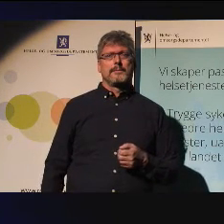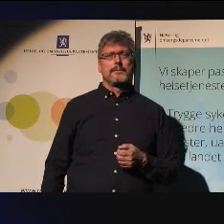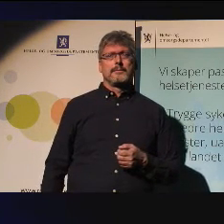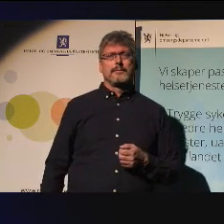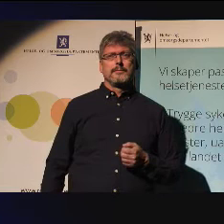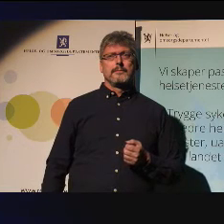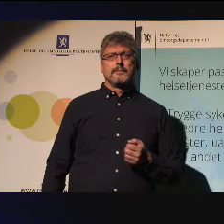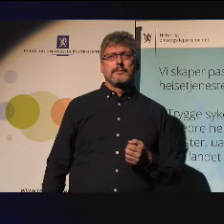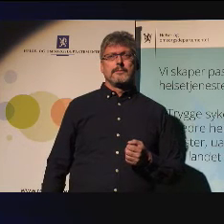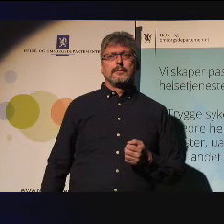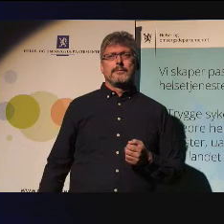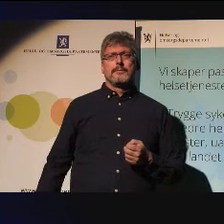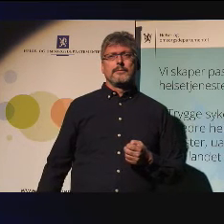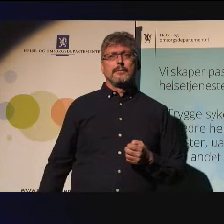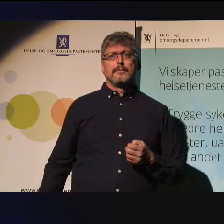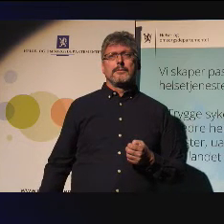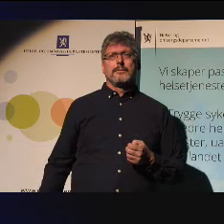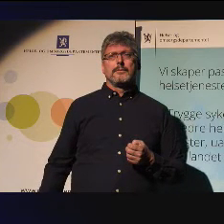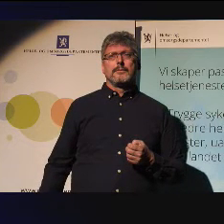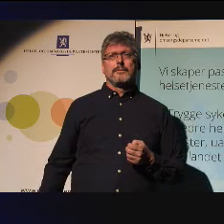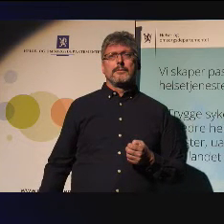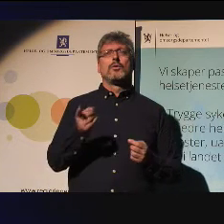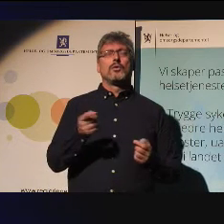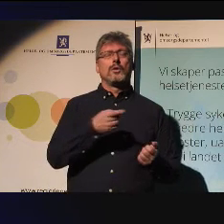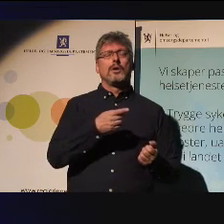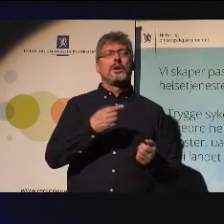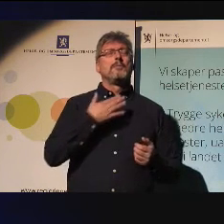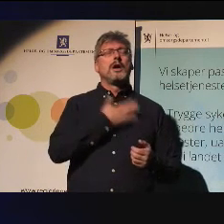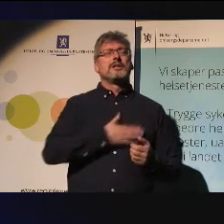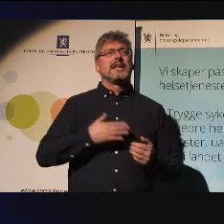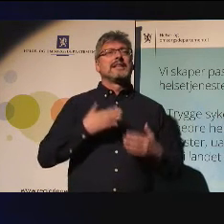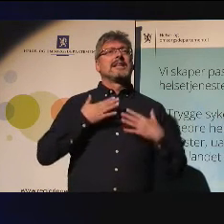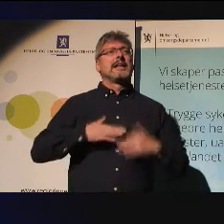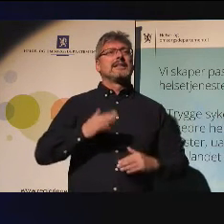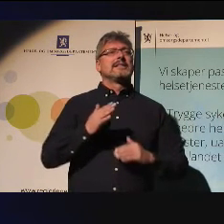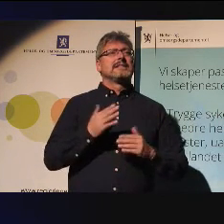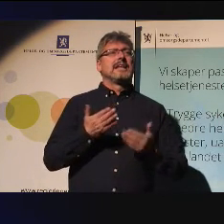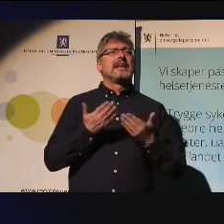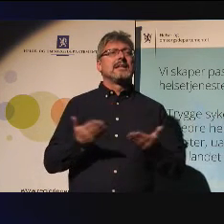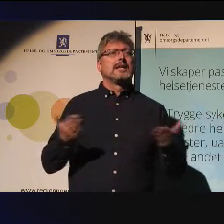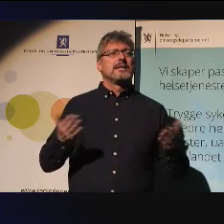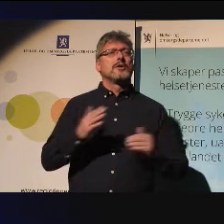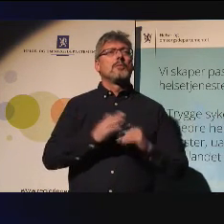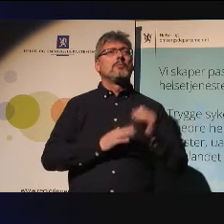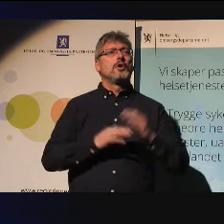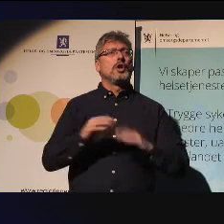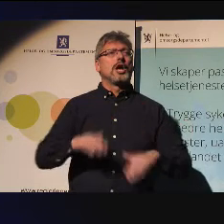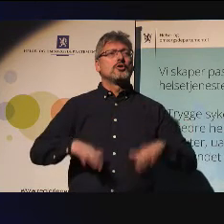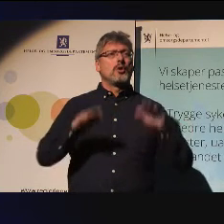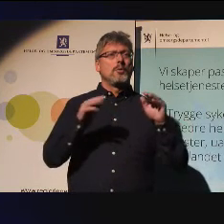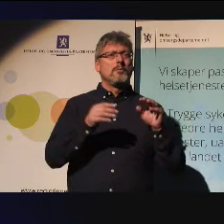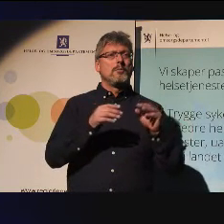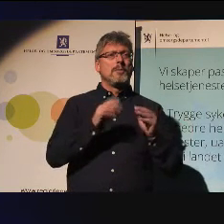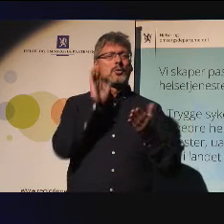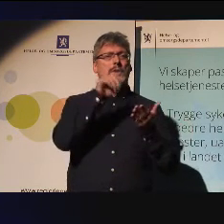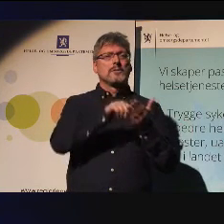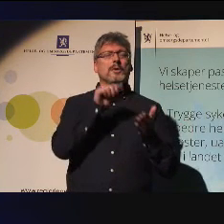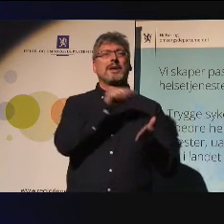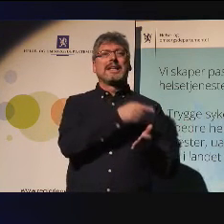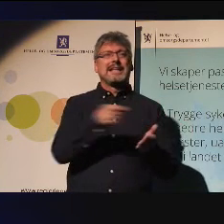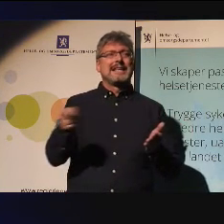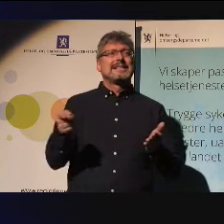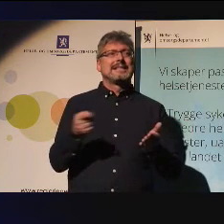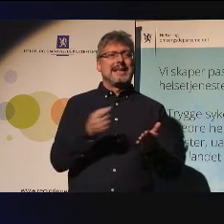Og når vi skal bygge pasientens helsetjeneste med utgangspunkt i disse verdiene, så trenger vi gode